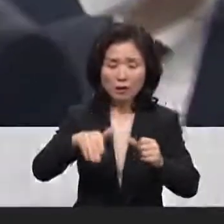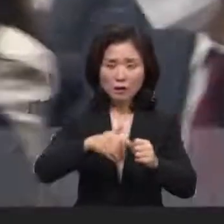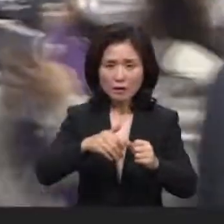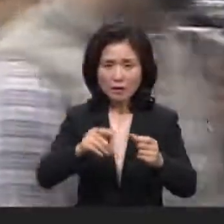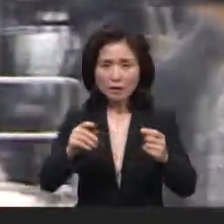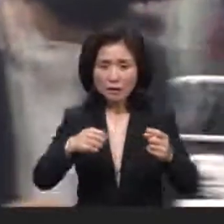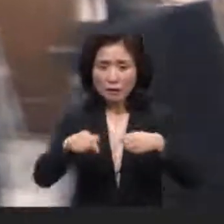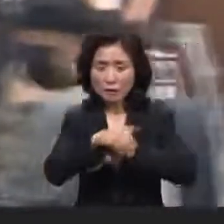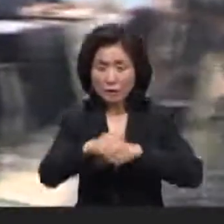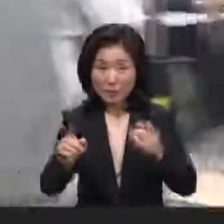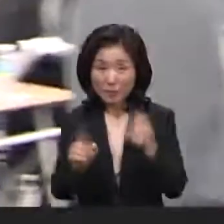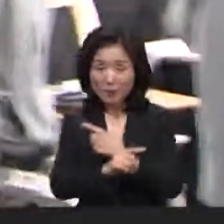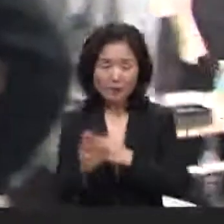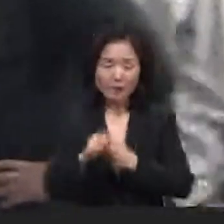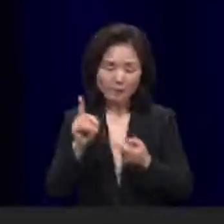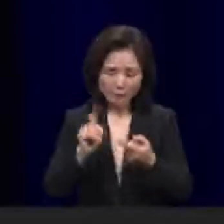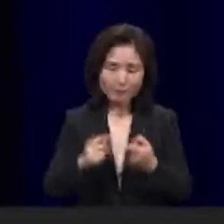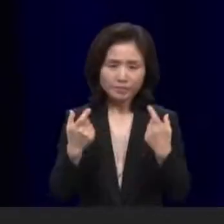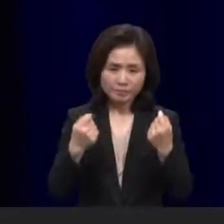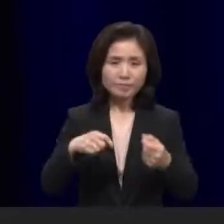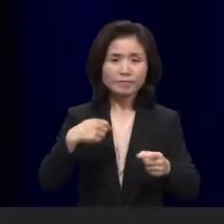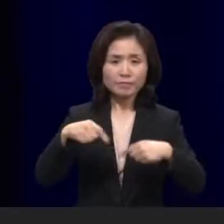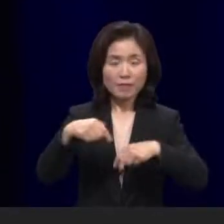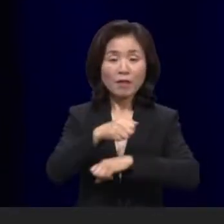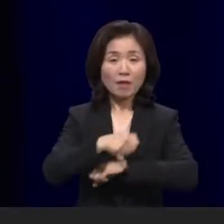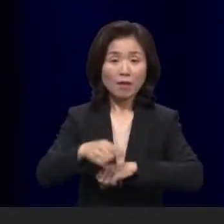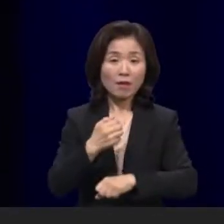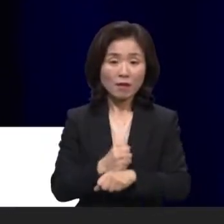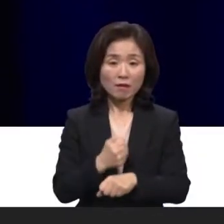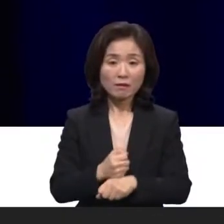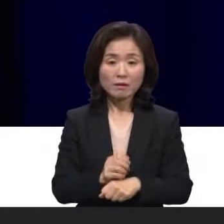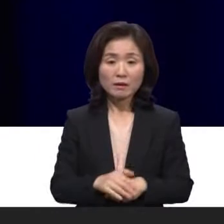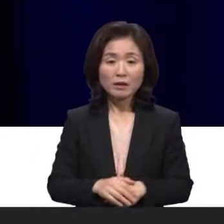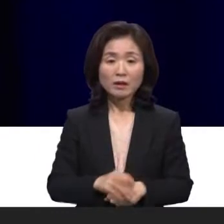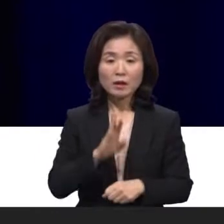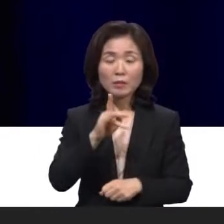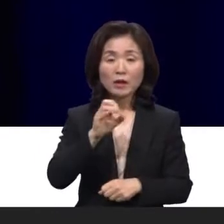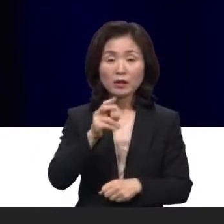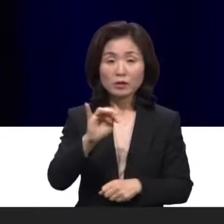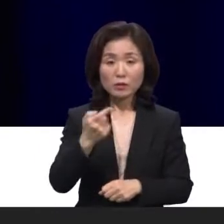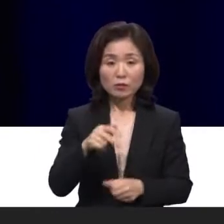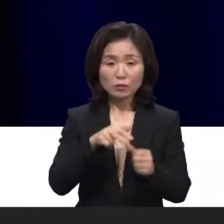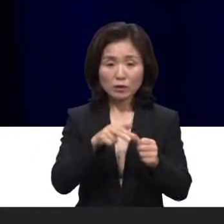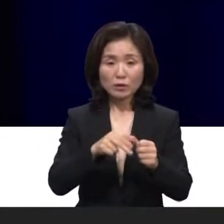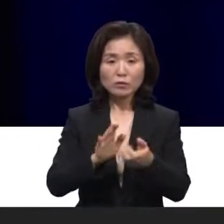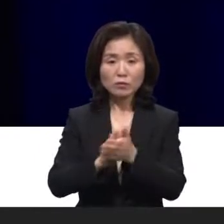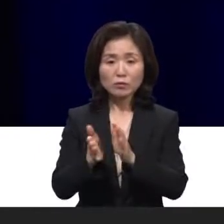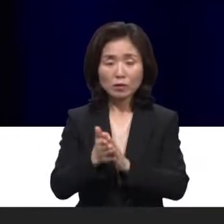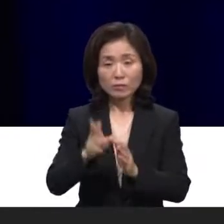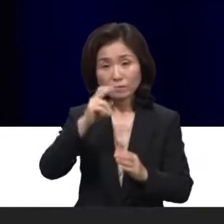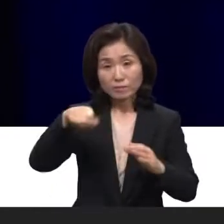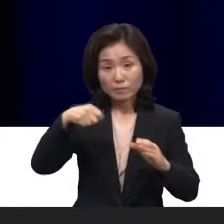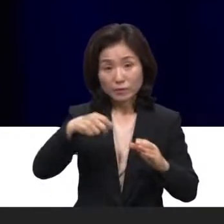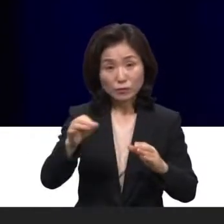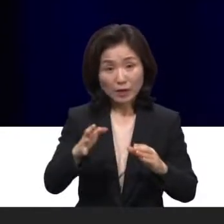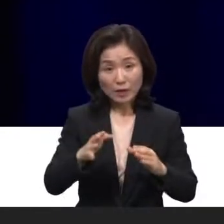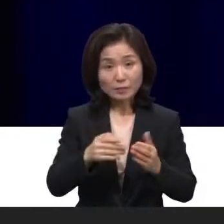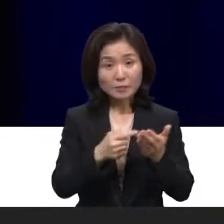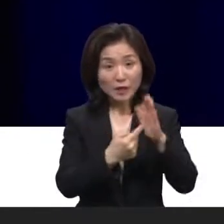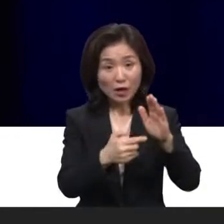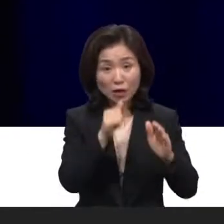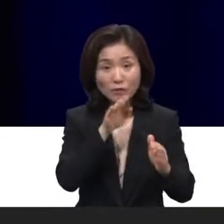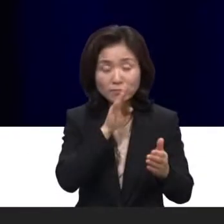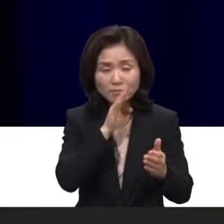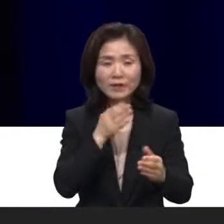않겠다고 밝혔습니다 화정 서로 보 께서 그 유치원 무상급식을 제안 하셨는데요 저는 거기에 더해서